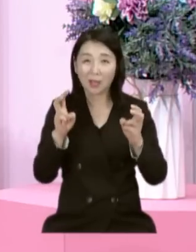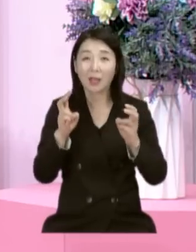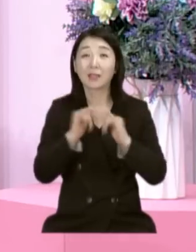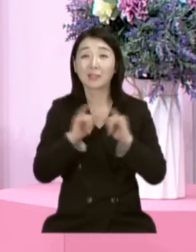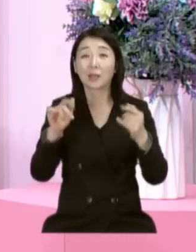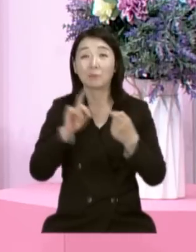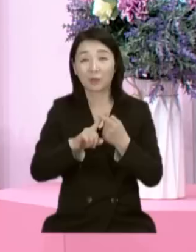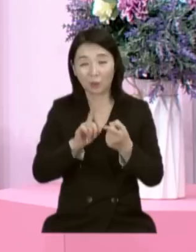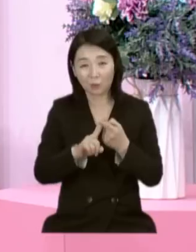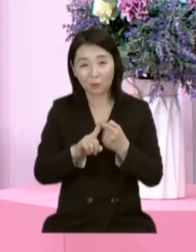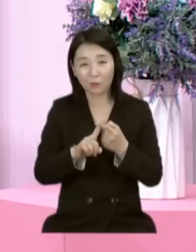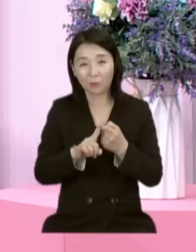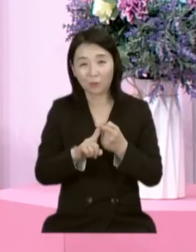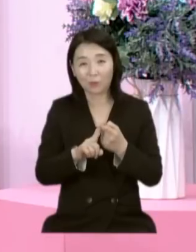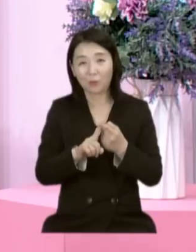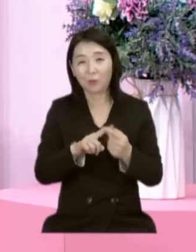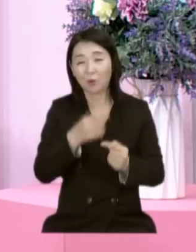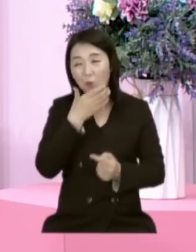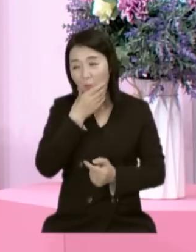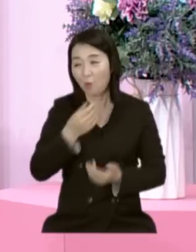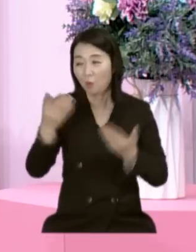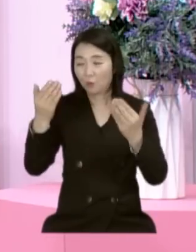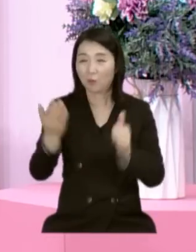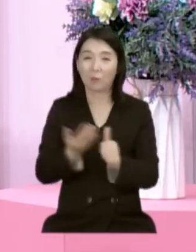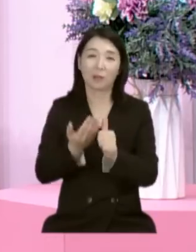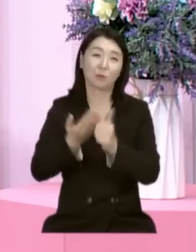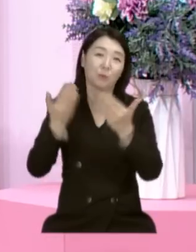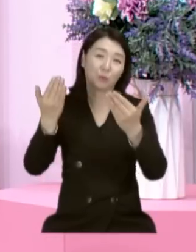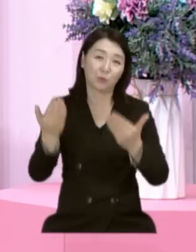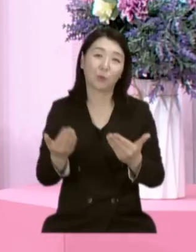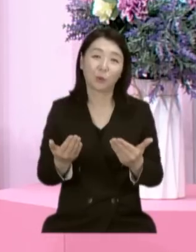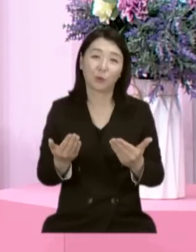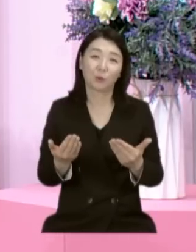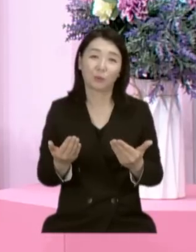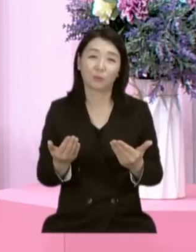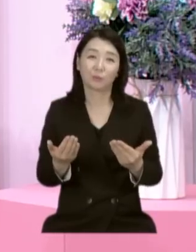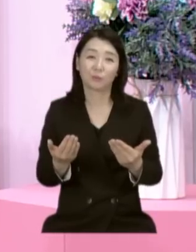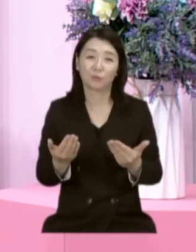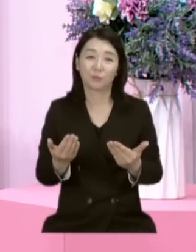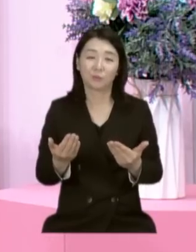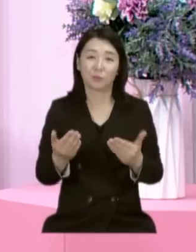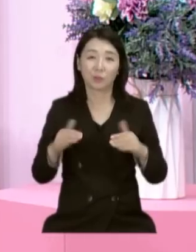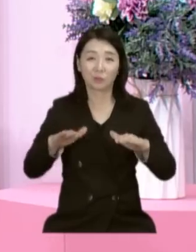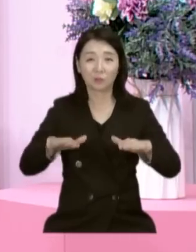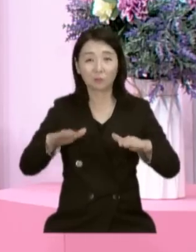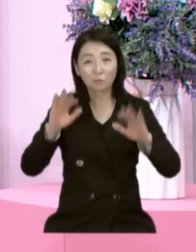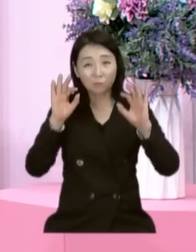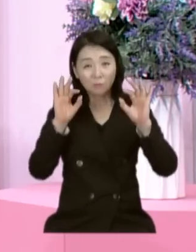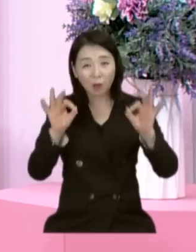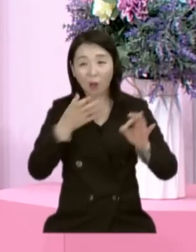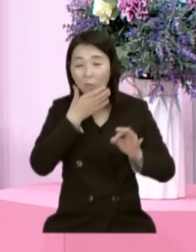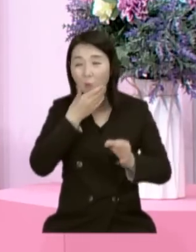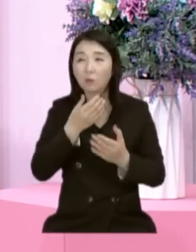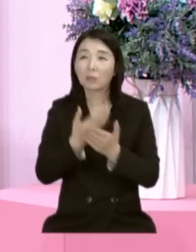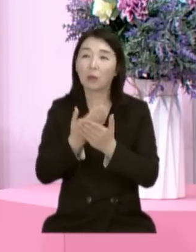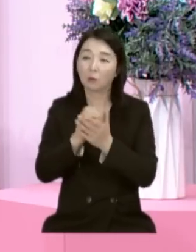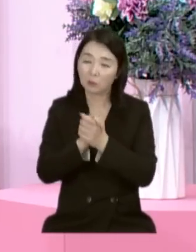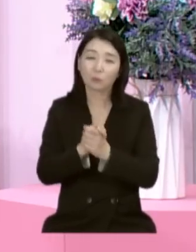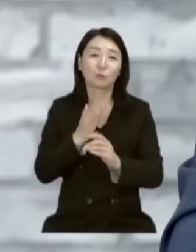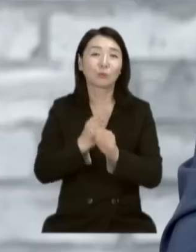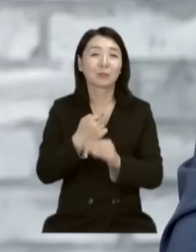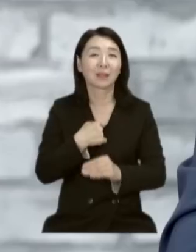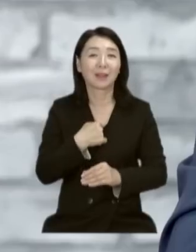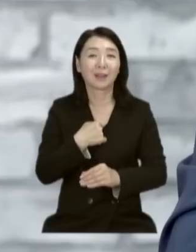기업인으로 이렇게 참 복을 주시고 성장시켜 주셨는데 아직도 지금도 보면 복을 달라고